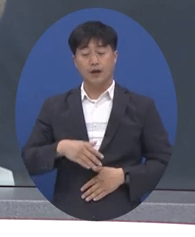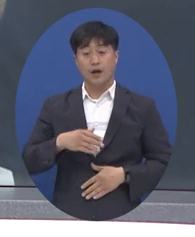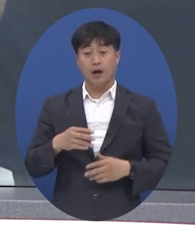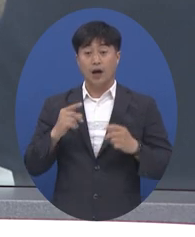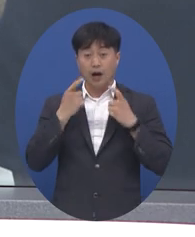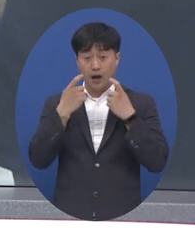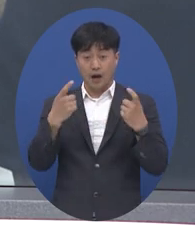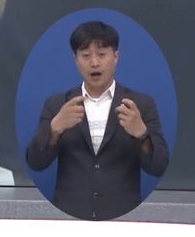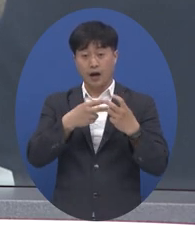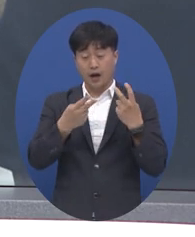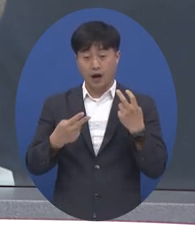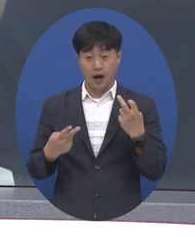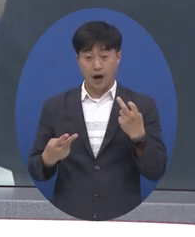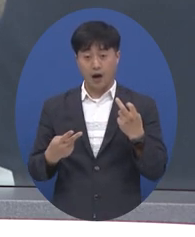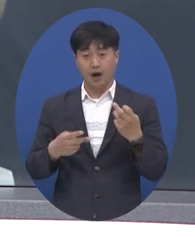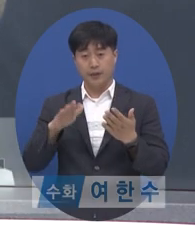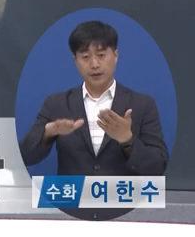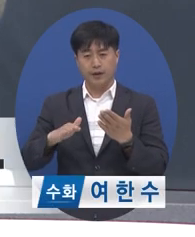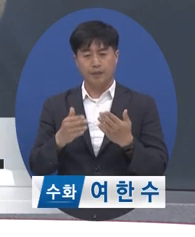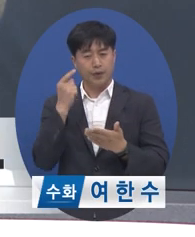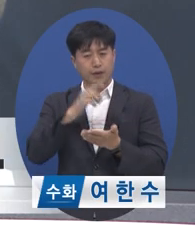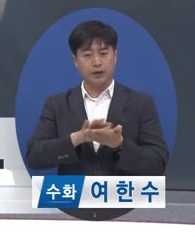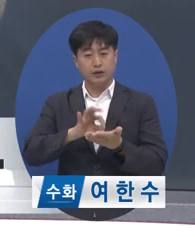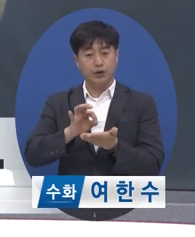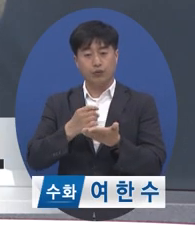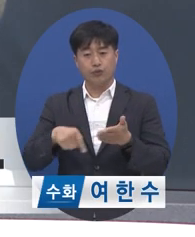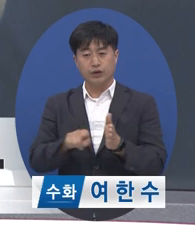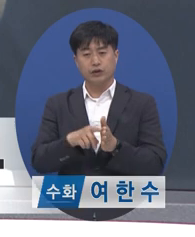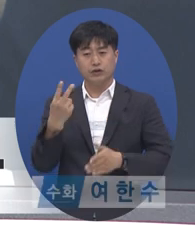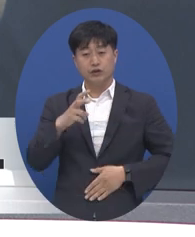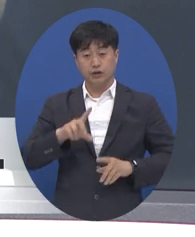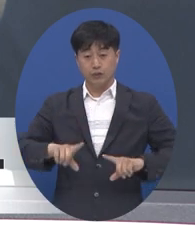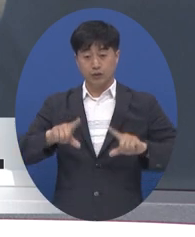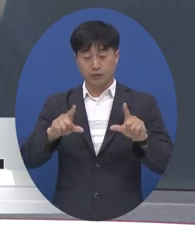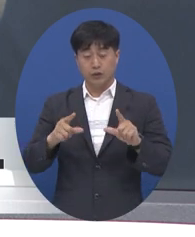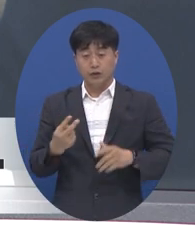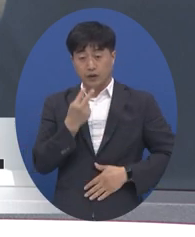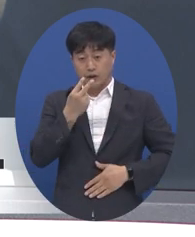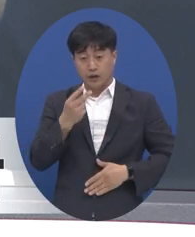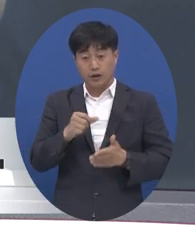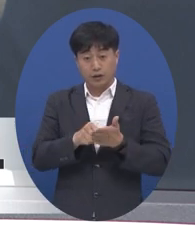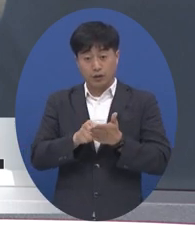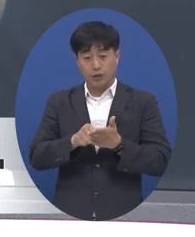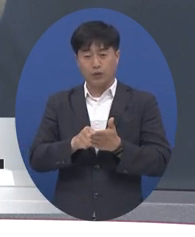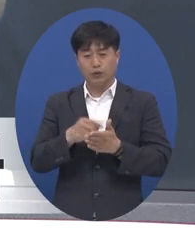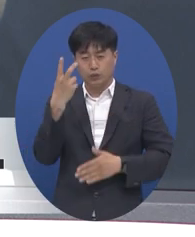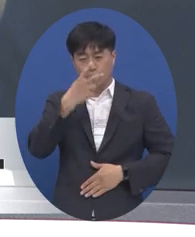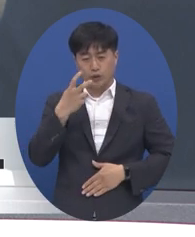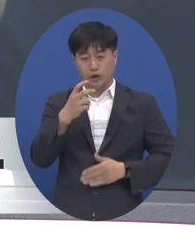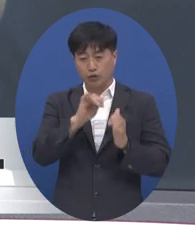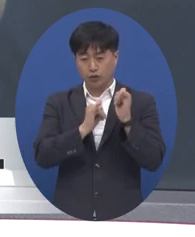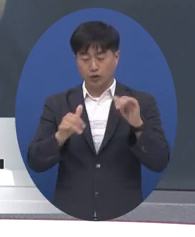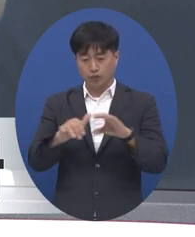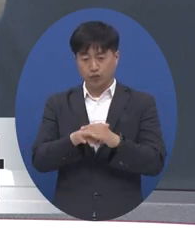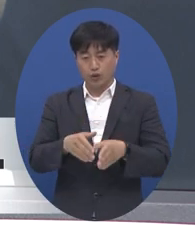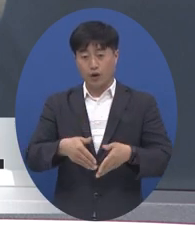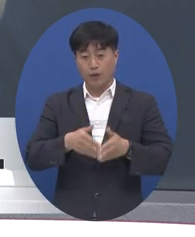한강 하구를 평화적으로 활용하기 위해 2020년부터 생태자원 조사, 예포구